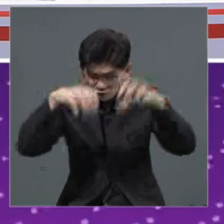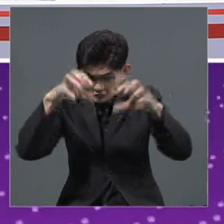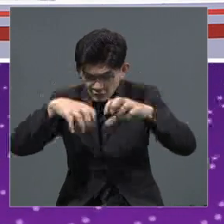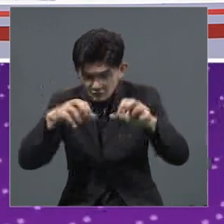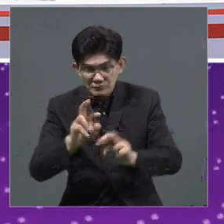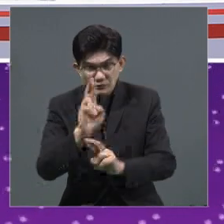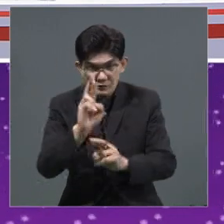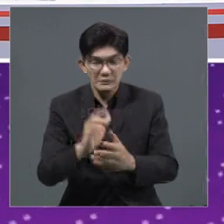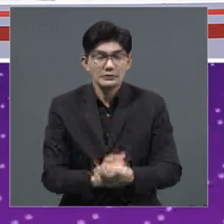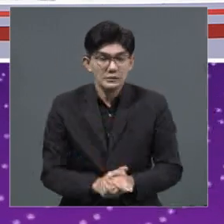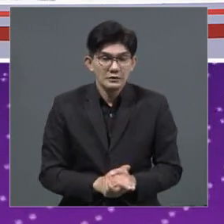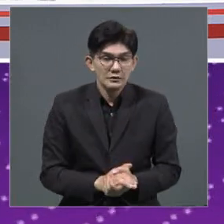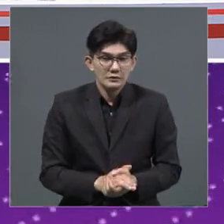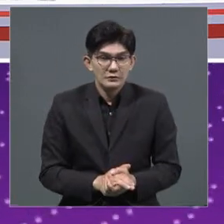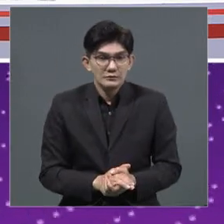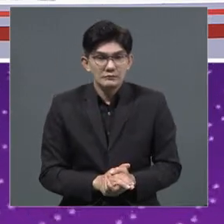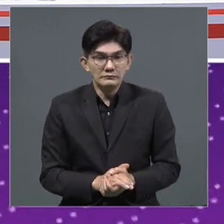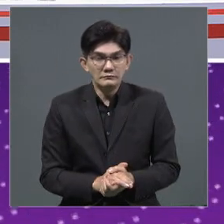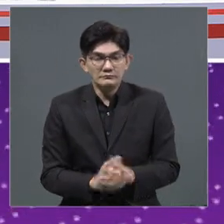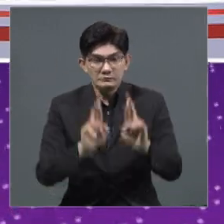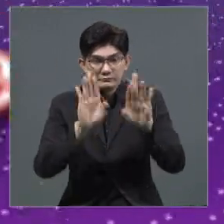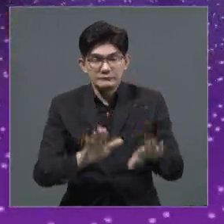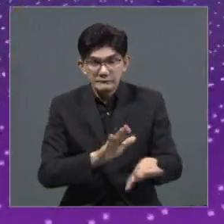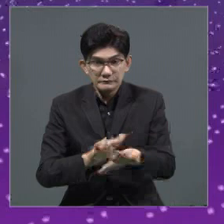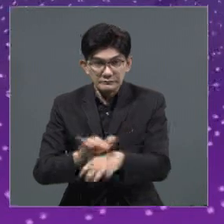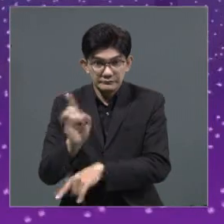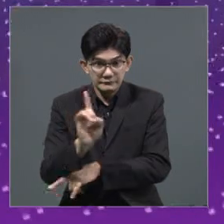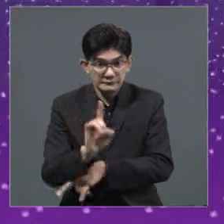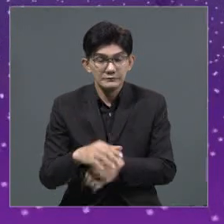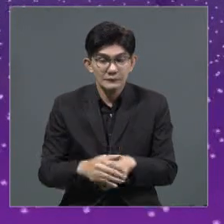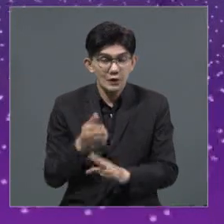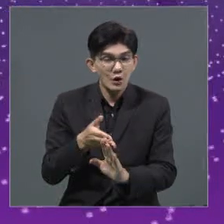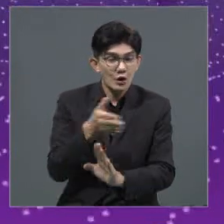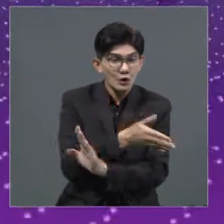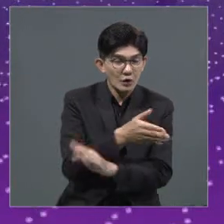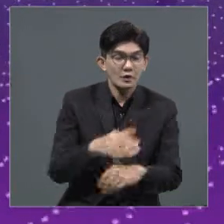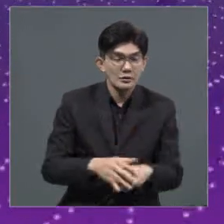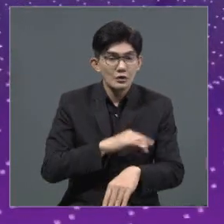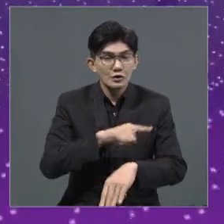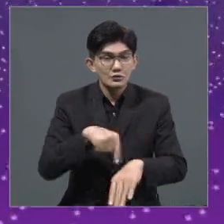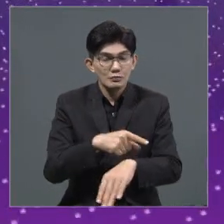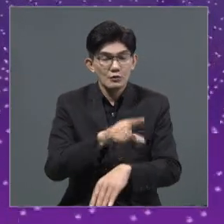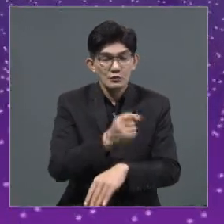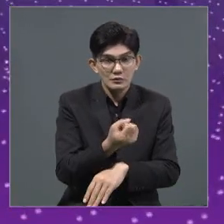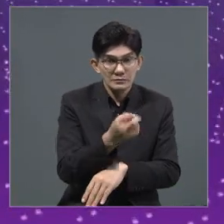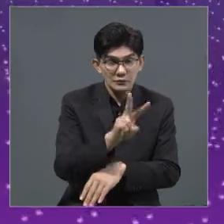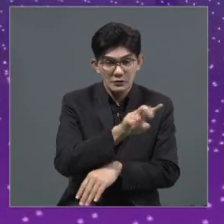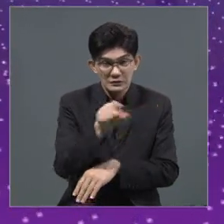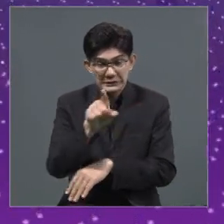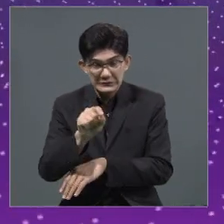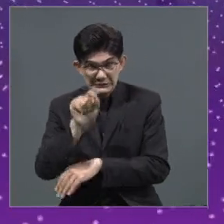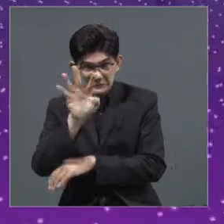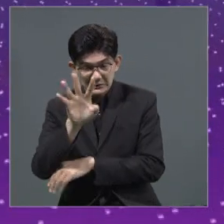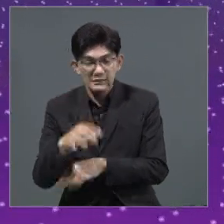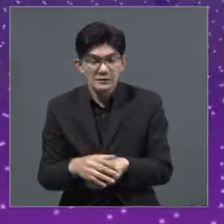อิทธิพลของซูรินี่แหละครับระบบแจ้งเตือนภัยที่ว่านี้นะครับจะแจ้งเตือนล่วงหน้า12-24ชมงแล้วก็จะ